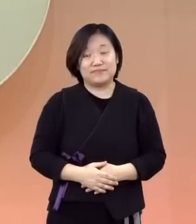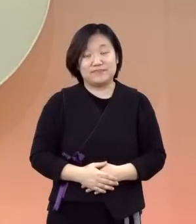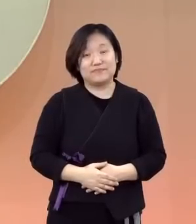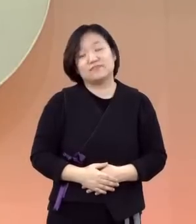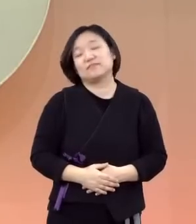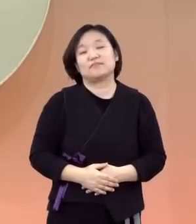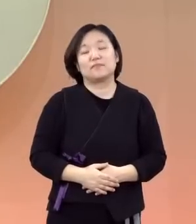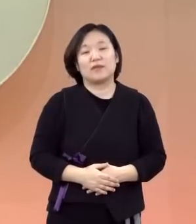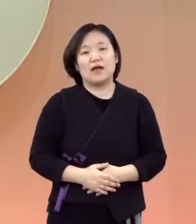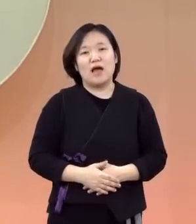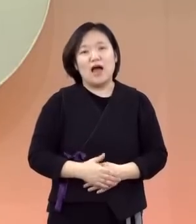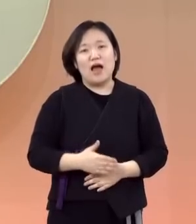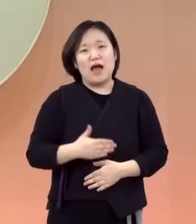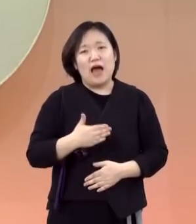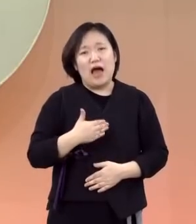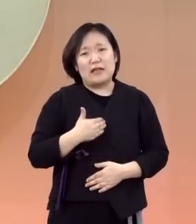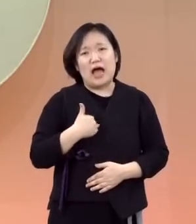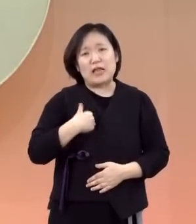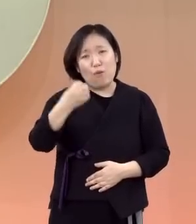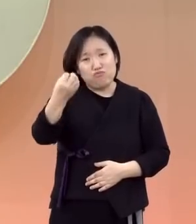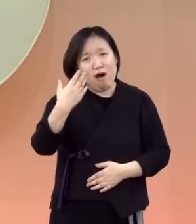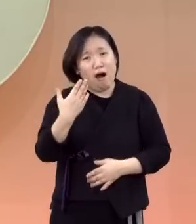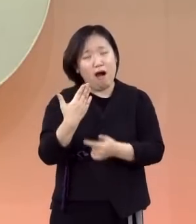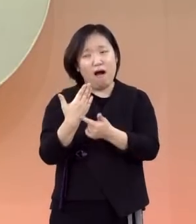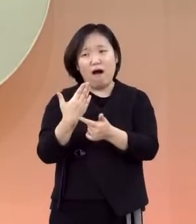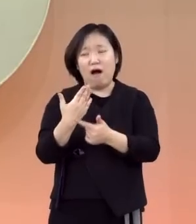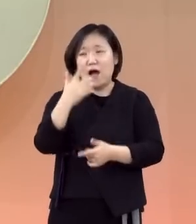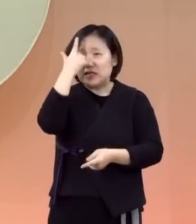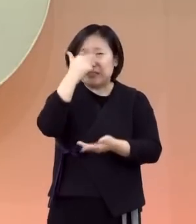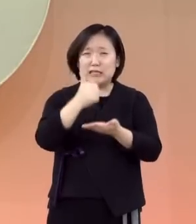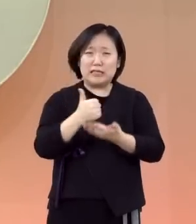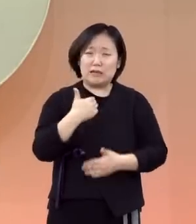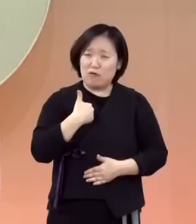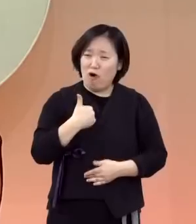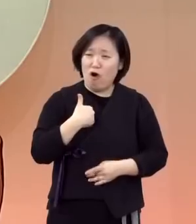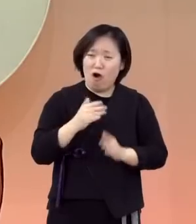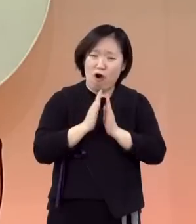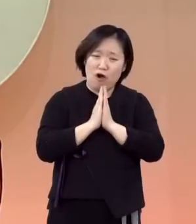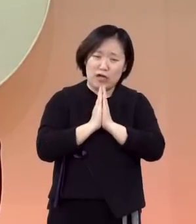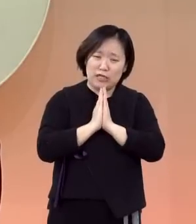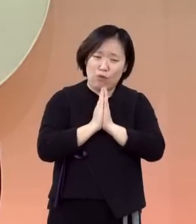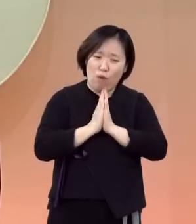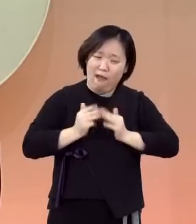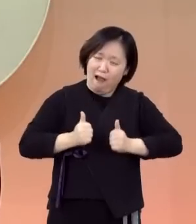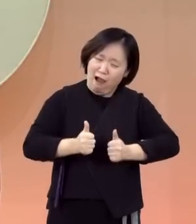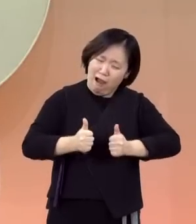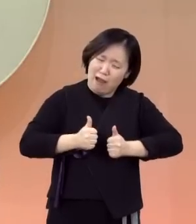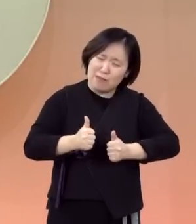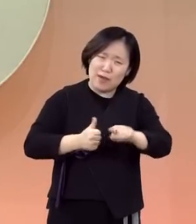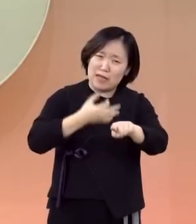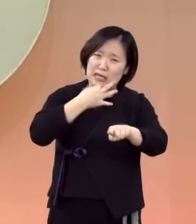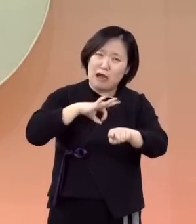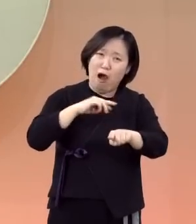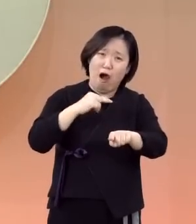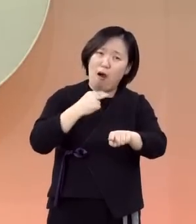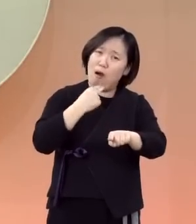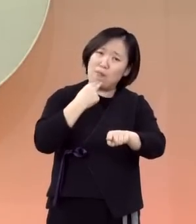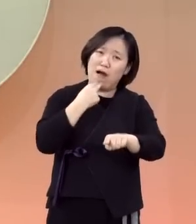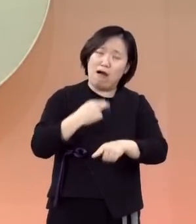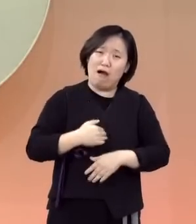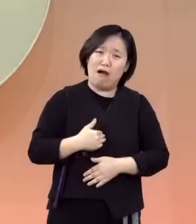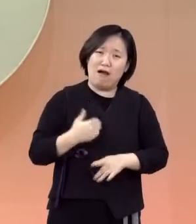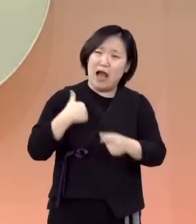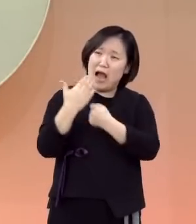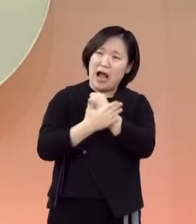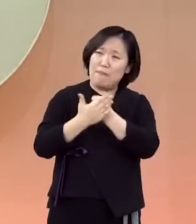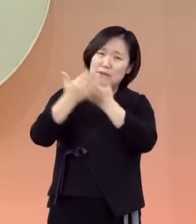어떤사람들은이렇게말합니다."스님 ,저는열심히기도했지만 아무런효과도느끼지못합니다."